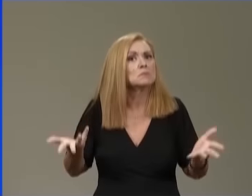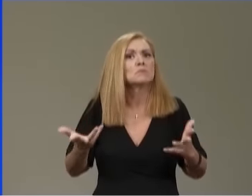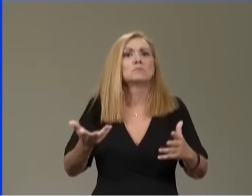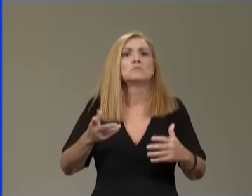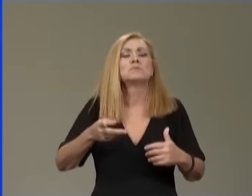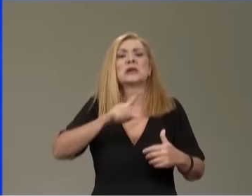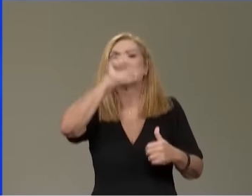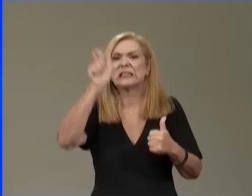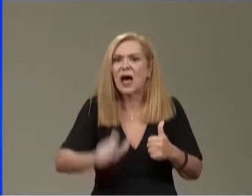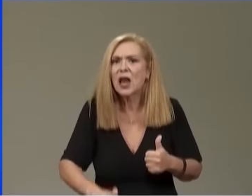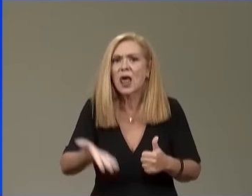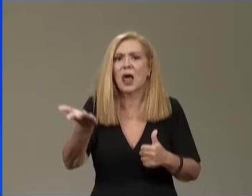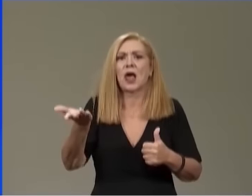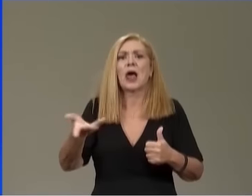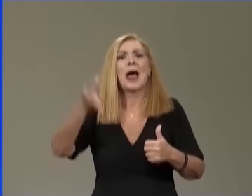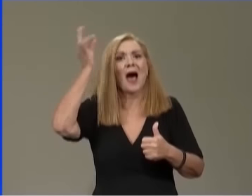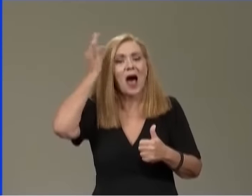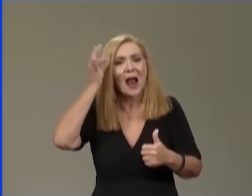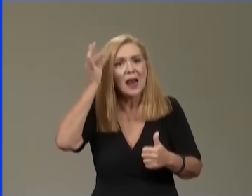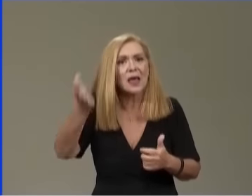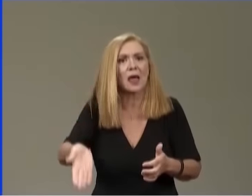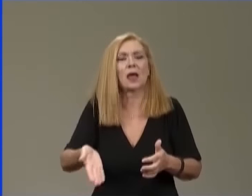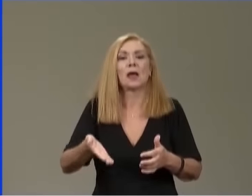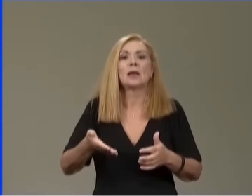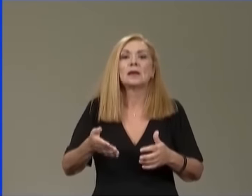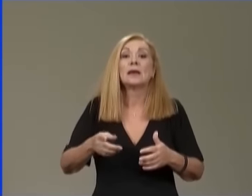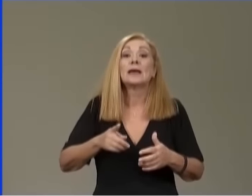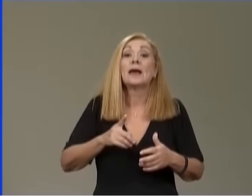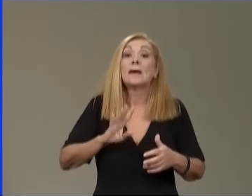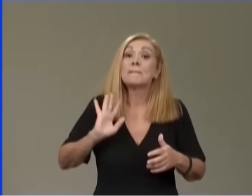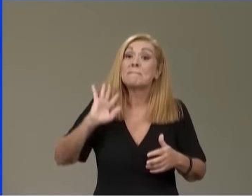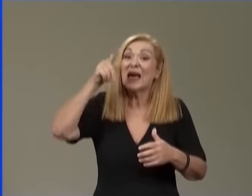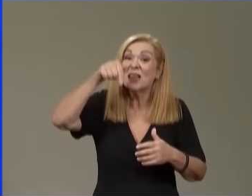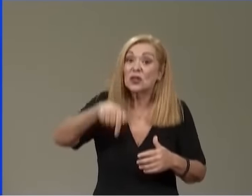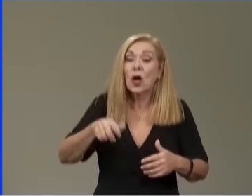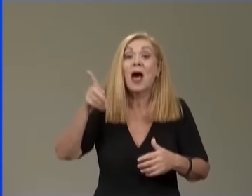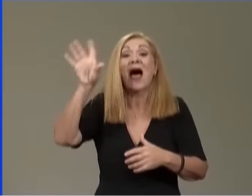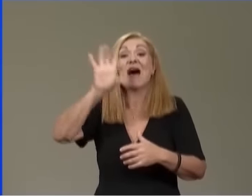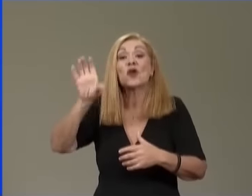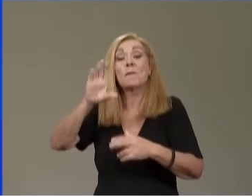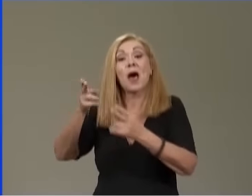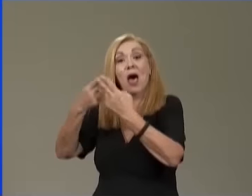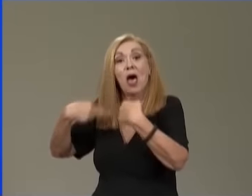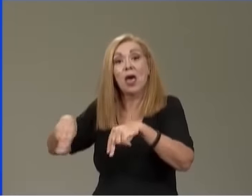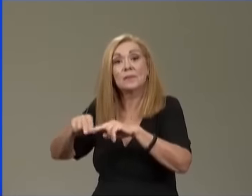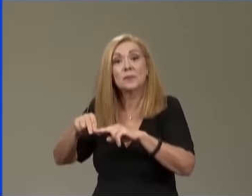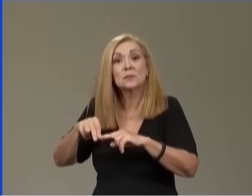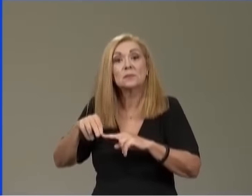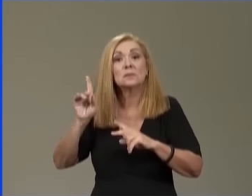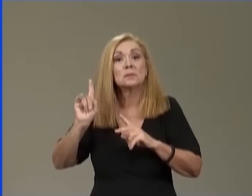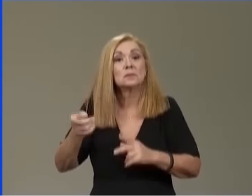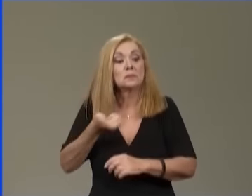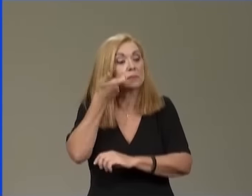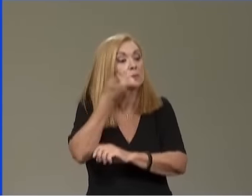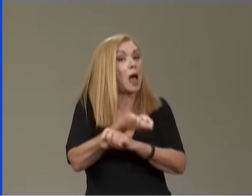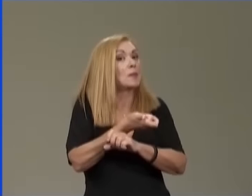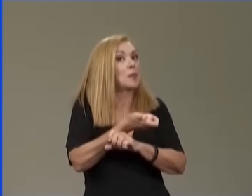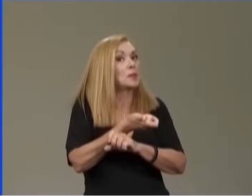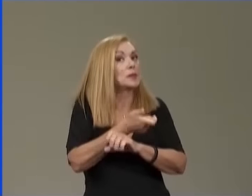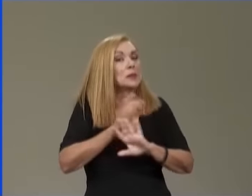όπως η Ιταλία και η Γαλλία έχουν ήδη τεθεί από την Ευρωπαϊκή Επιτροπή σε καθεστώς